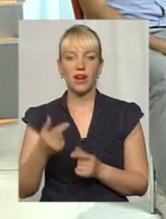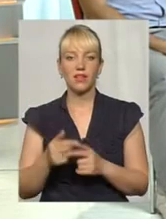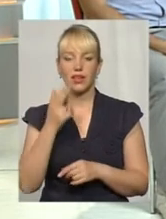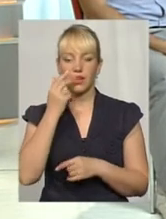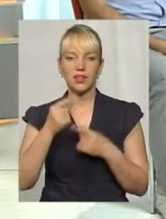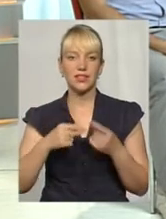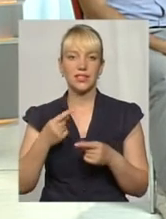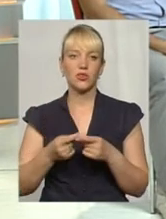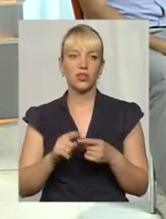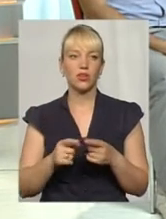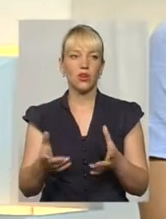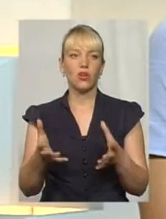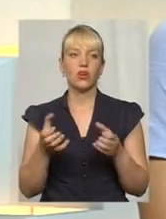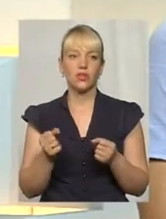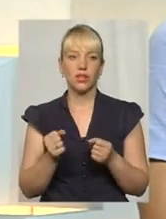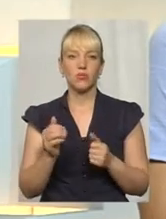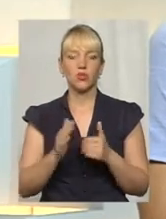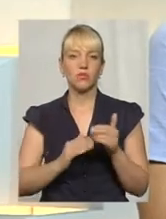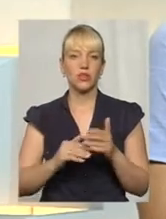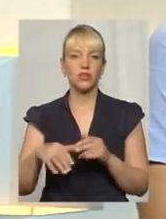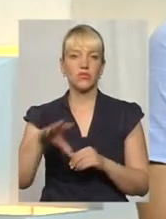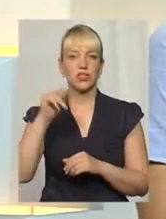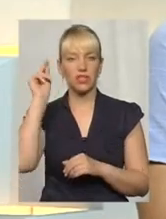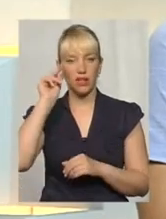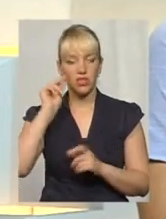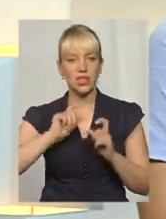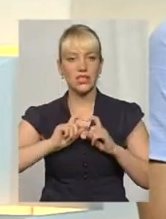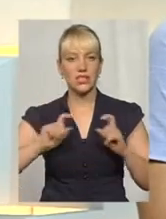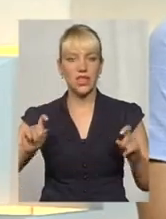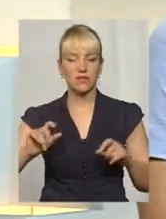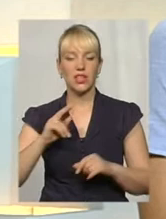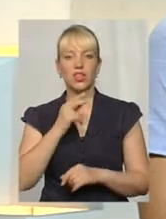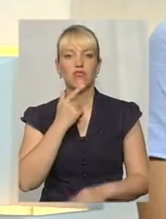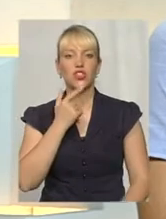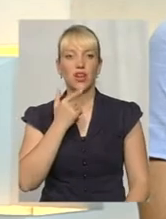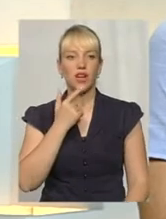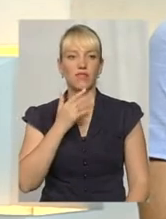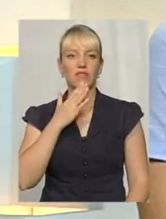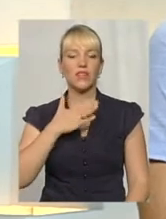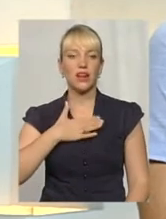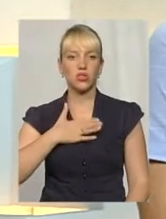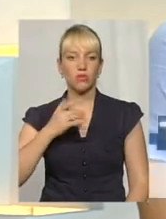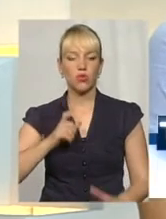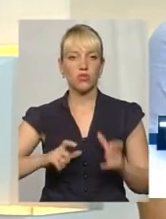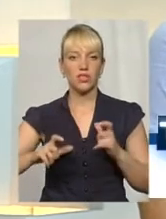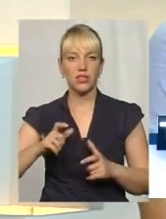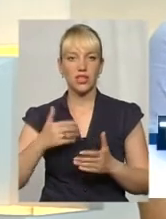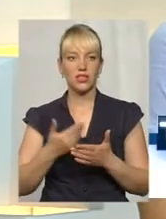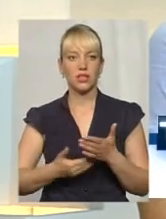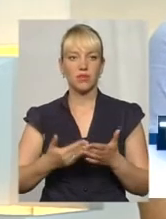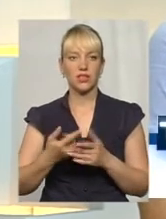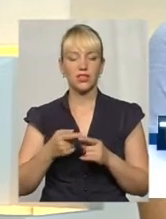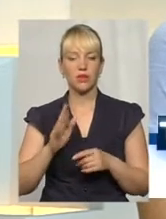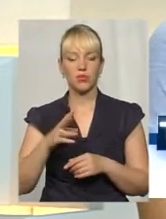отримують практично у всіх навчальних закладах у червні. В нашому університеті, наприклад, це